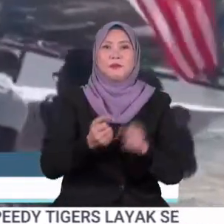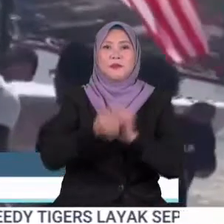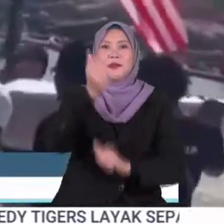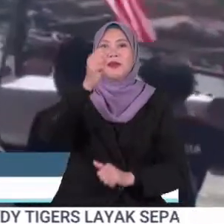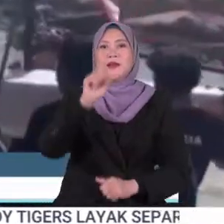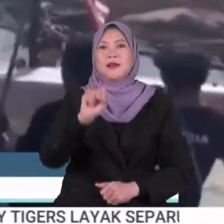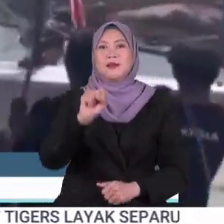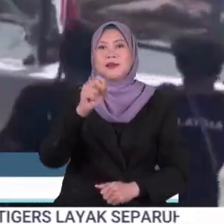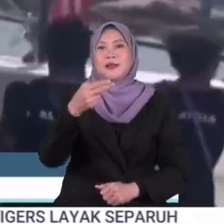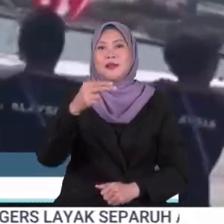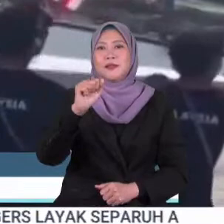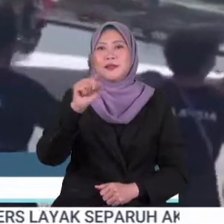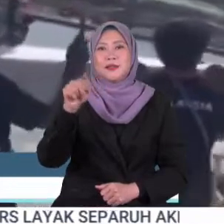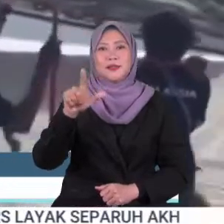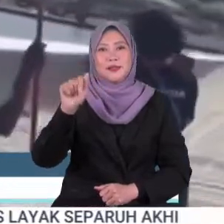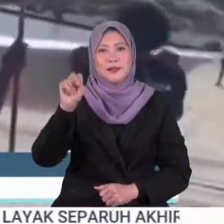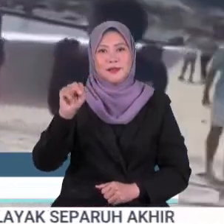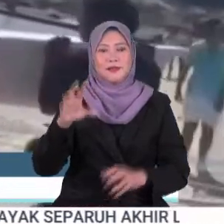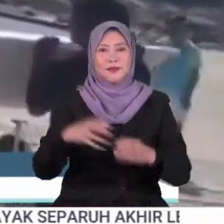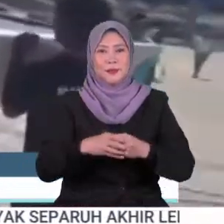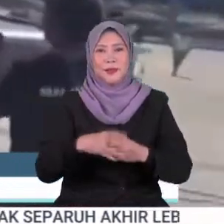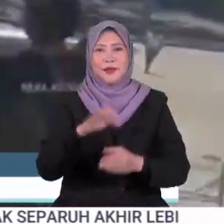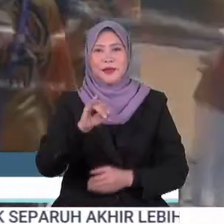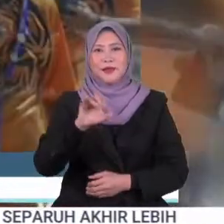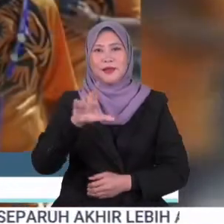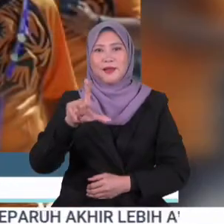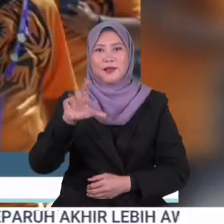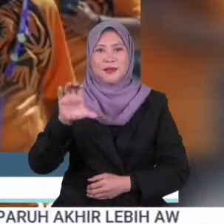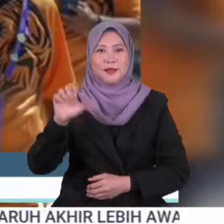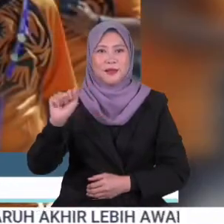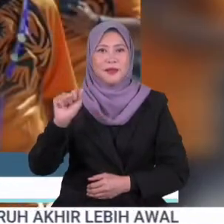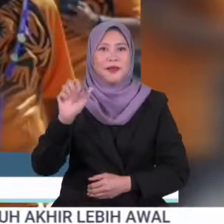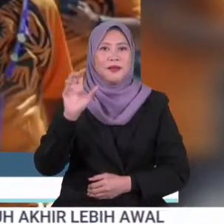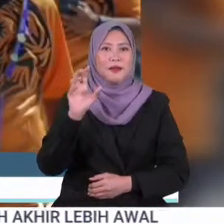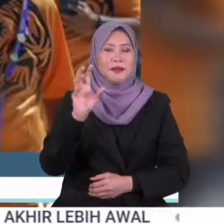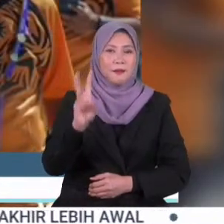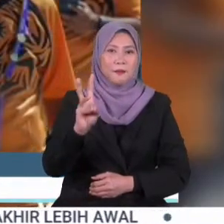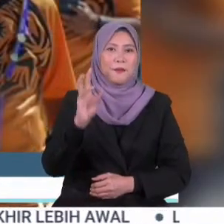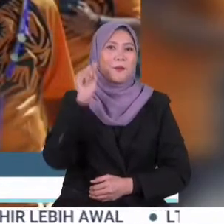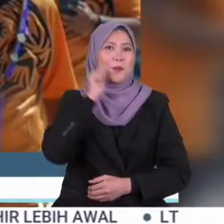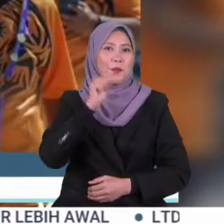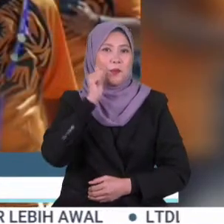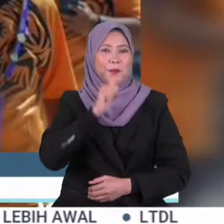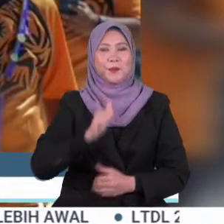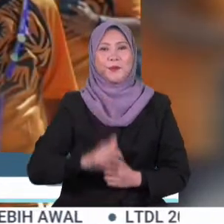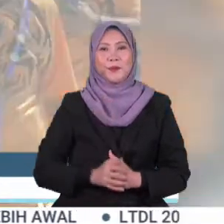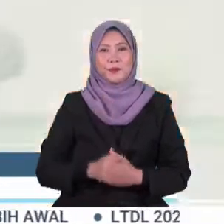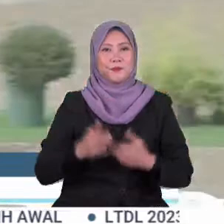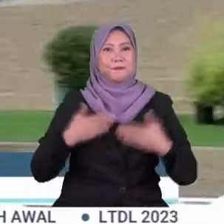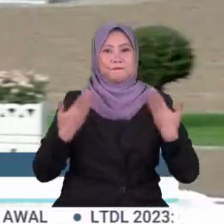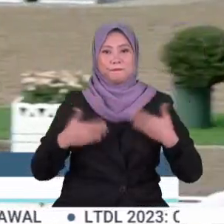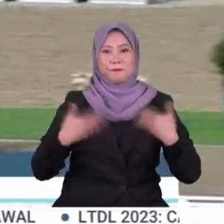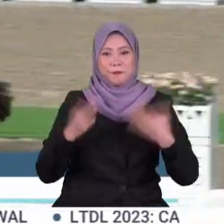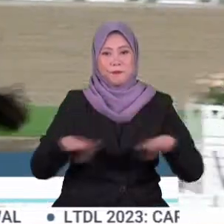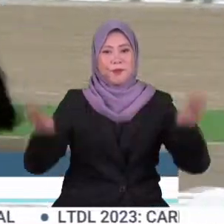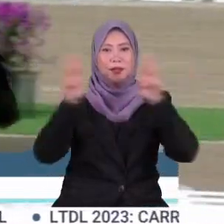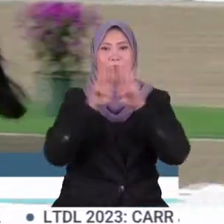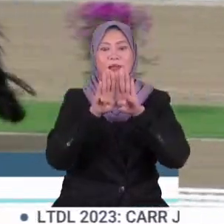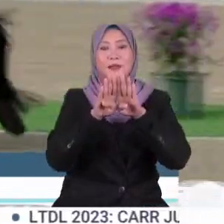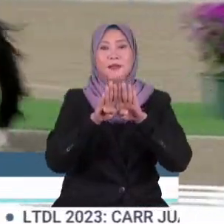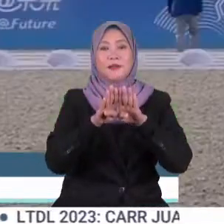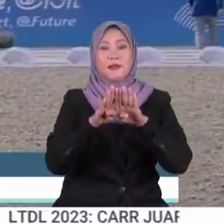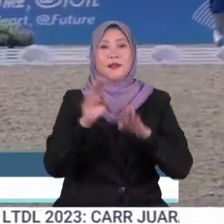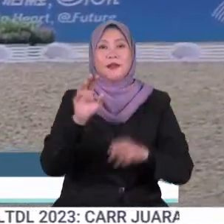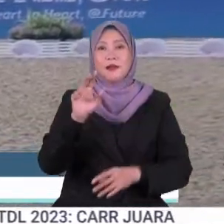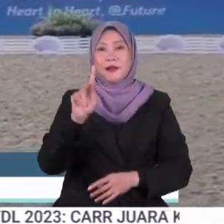Nur Syazrin Muhammad Latif dalam kategori ILCA 6 Wanita. Berita gembira terus hadir dari Hangzhou